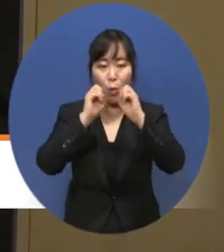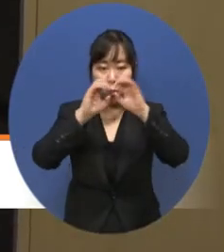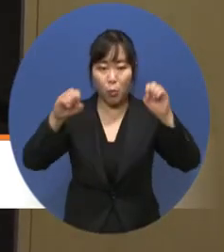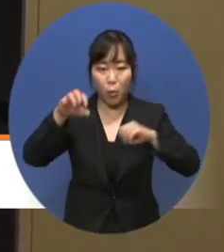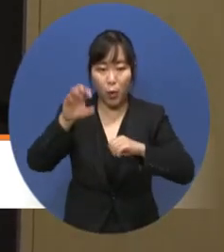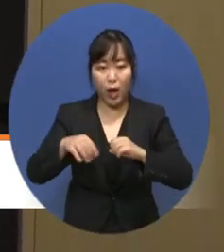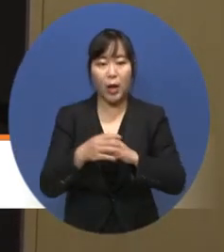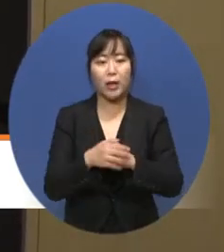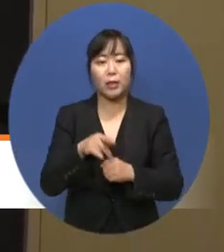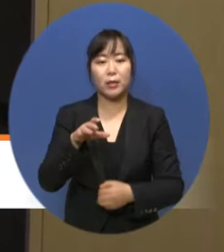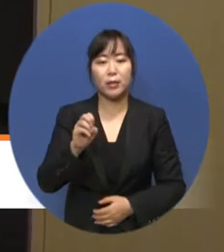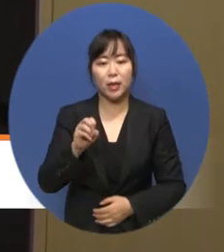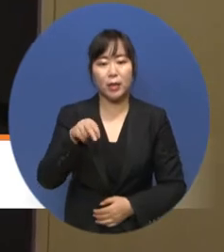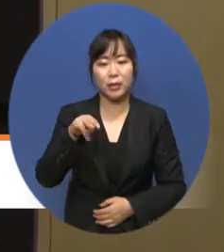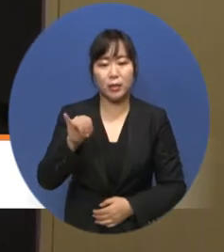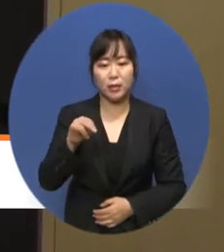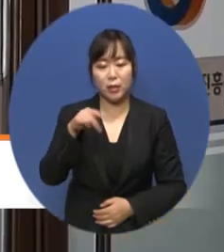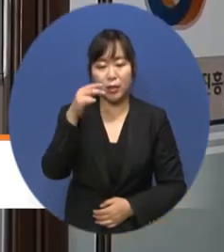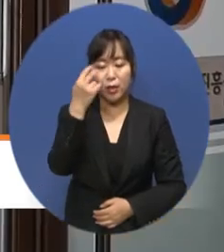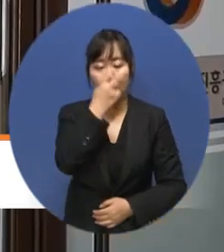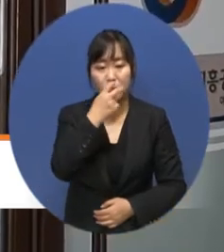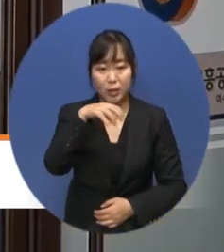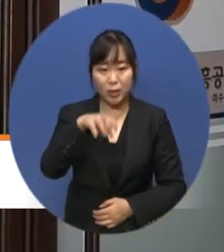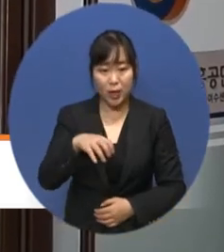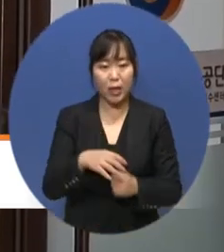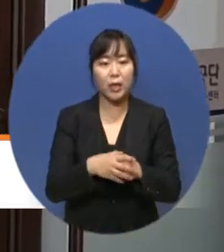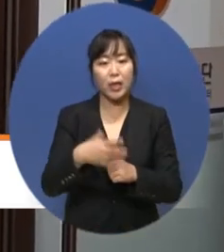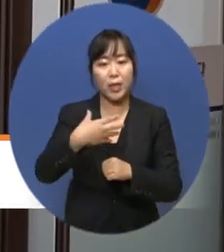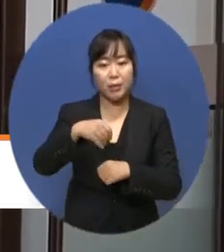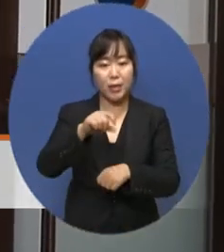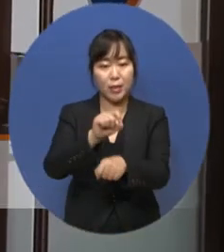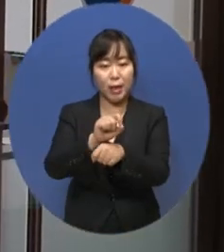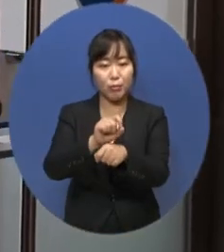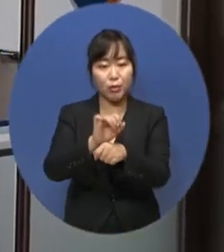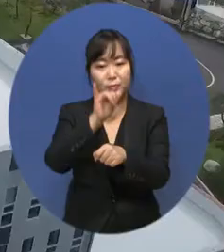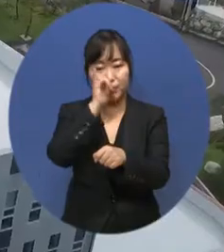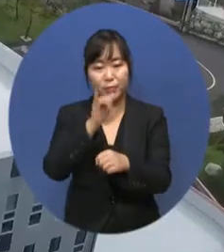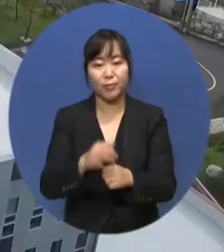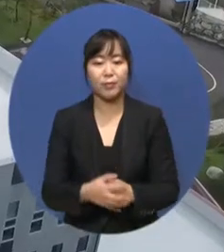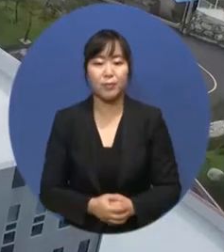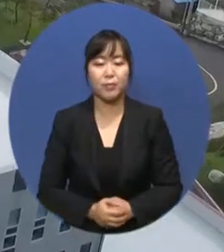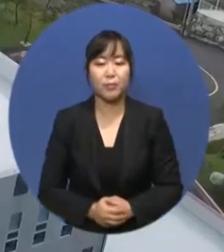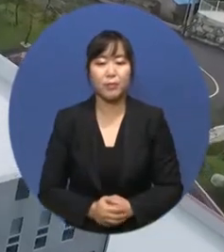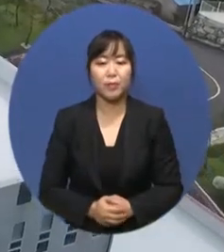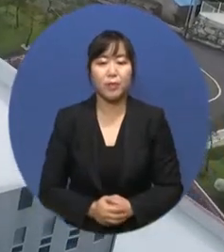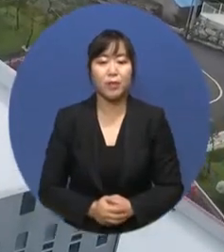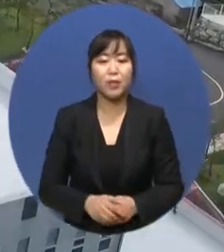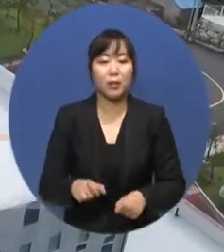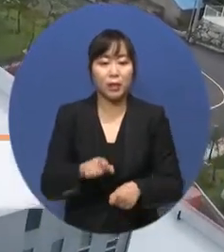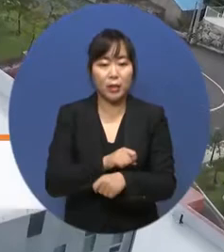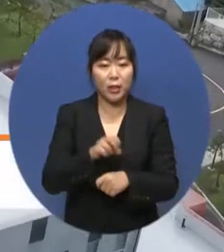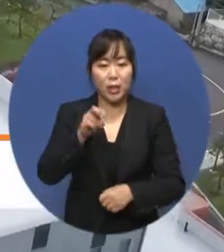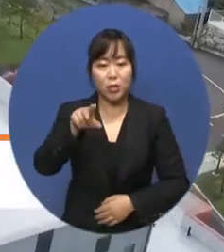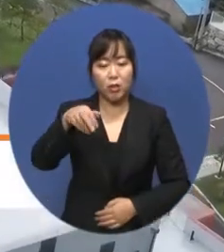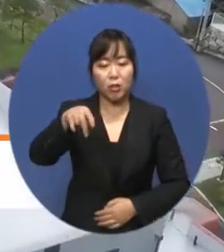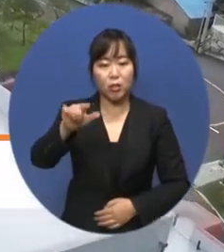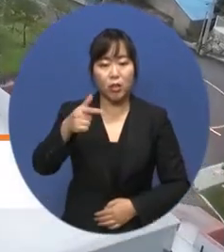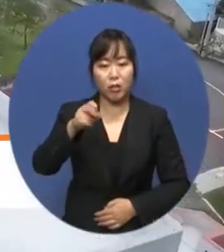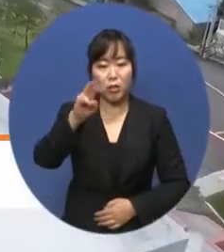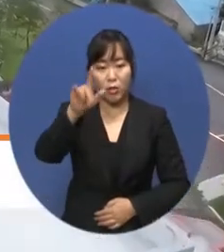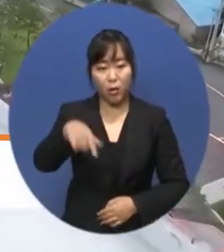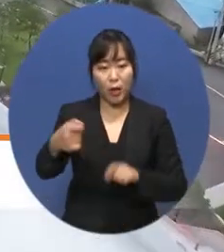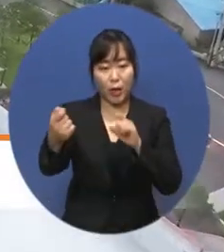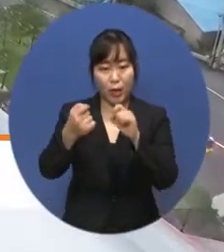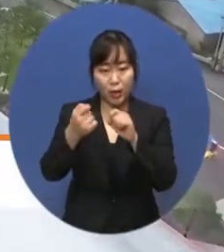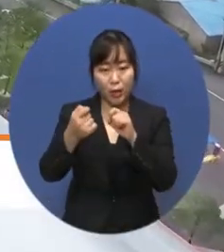홍보관, 상시 검정장, 임대 사무실 등을 갖추고 있습니다. 특히 여천역과 가까운 석창